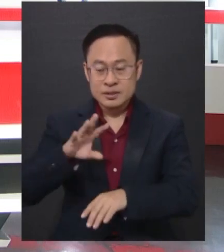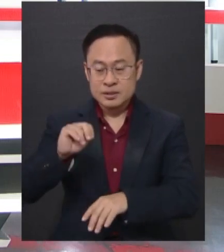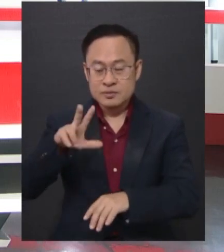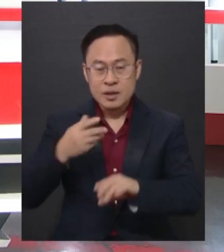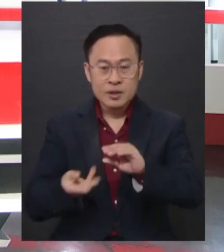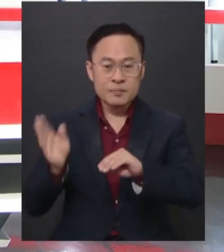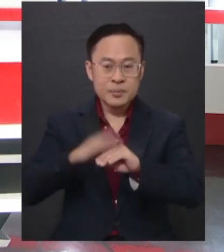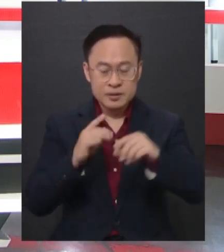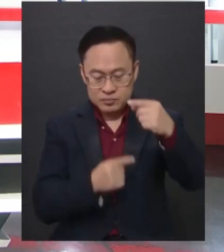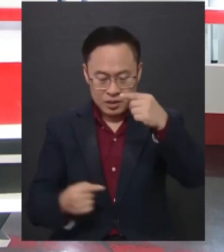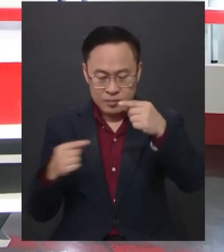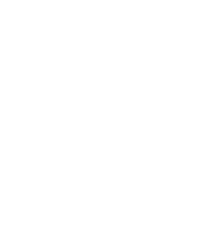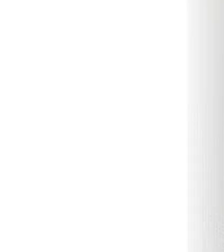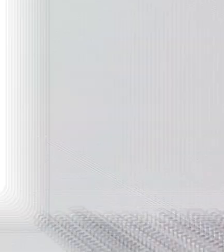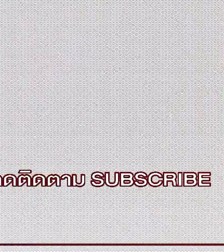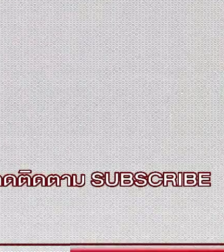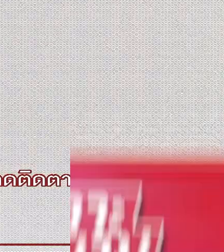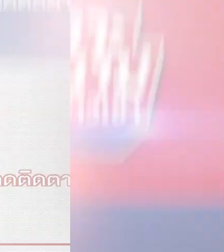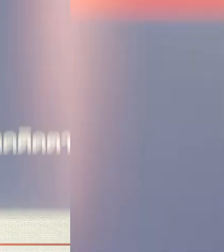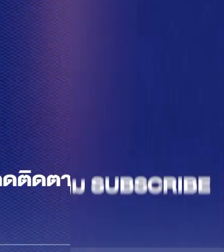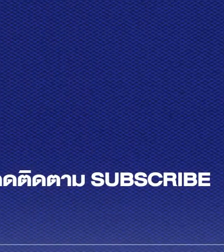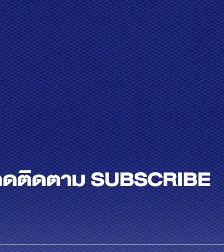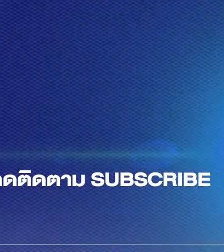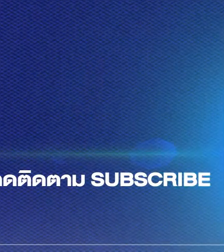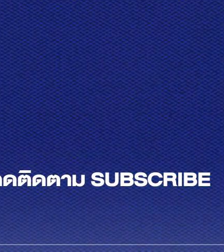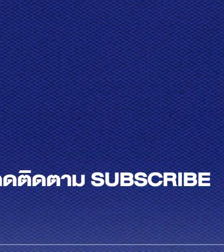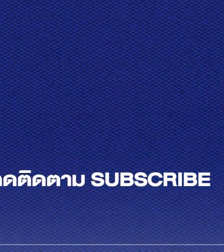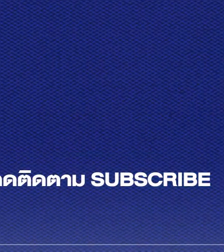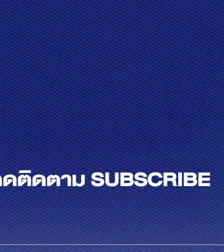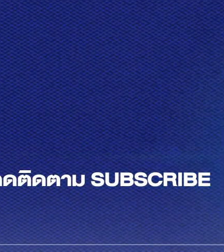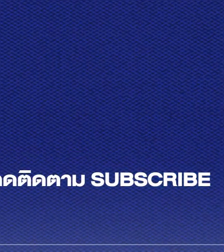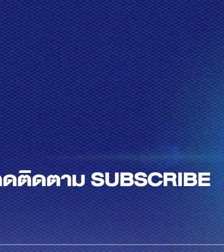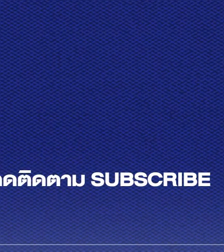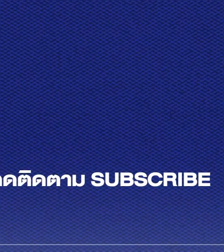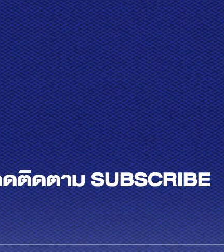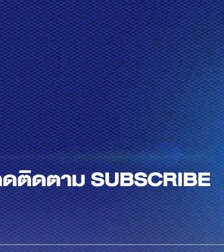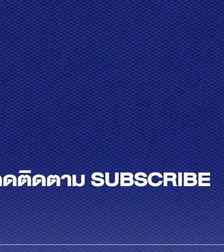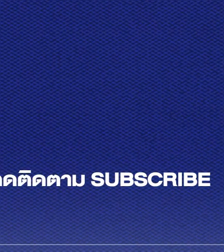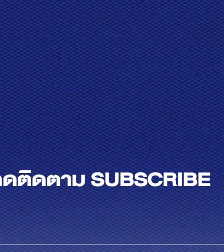ดับที่27นะคะณเวลานี้ค่ะ